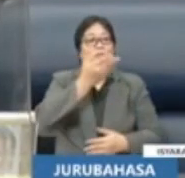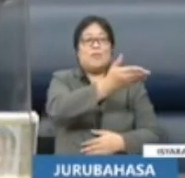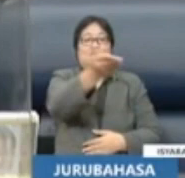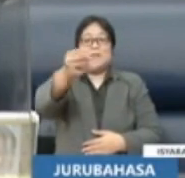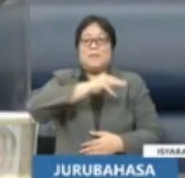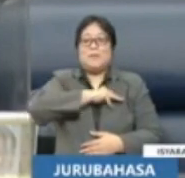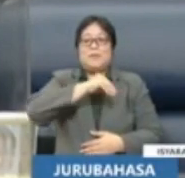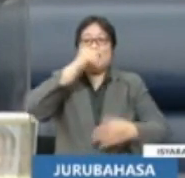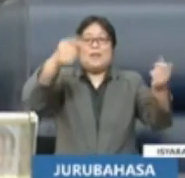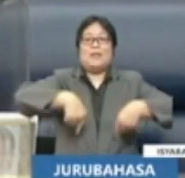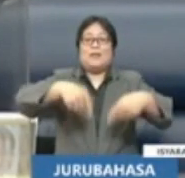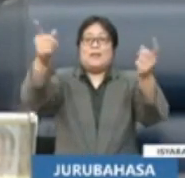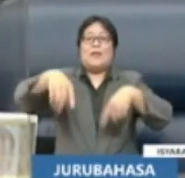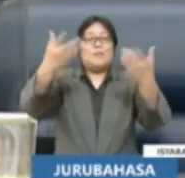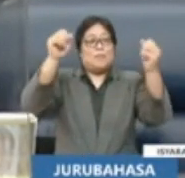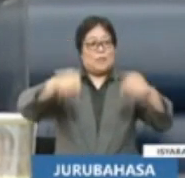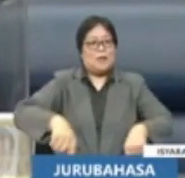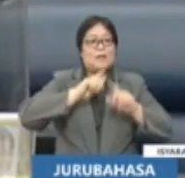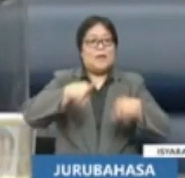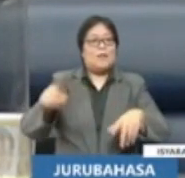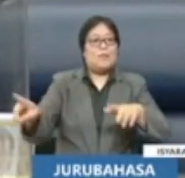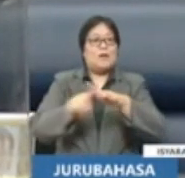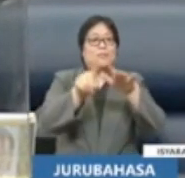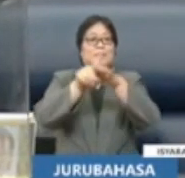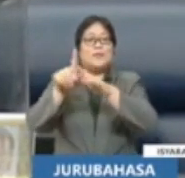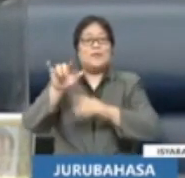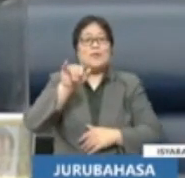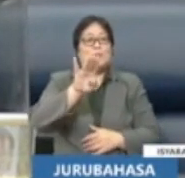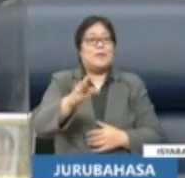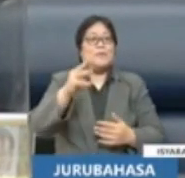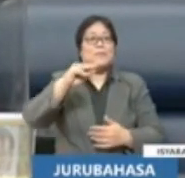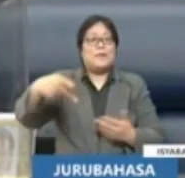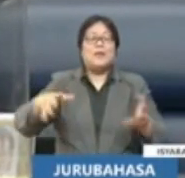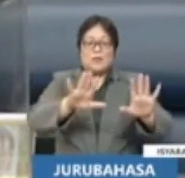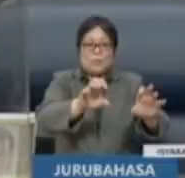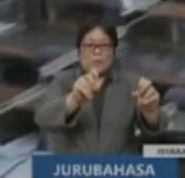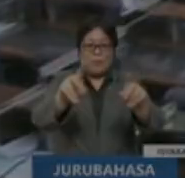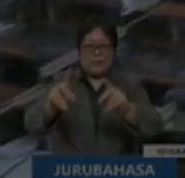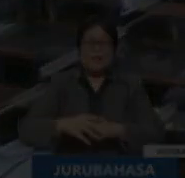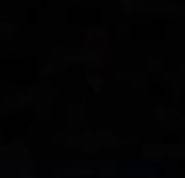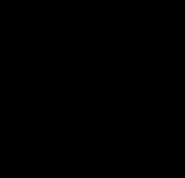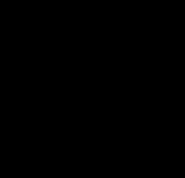menteri-menteri yang tidak hadir, bagaimana mereka boleh jawab soalan yang dibangkitkan oleh ahli parlimen. Okey, Ahmad.